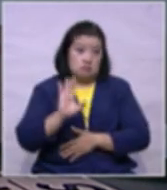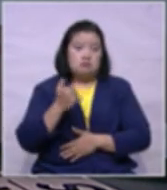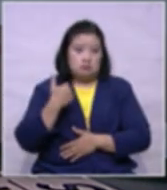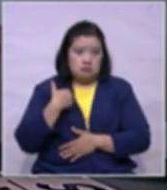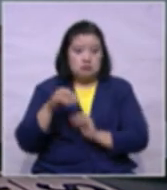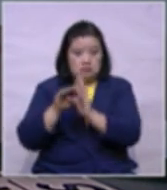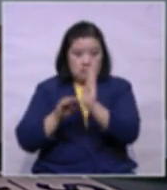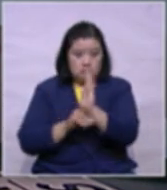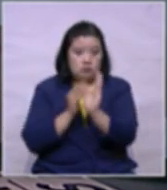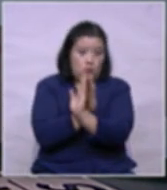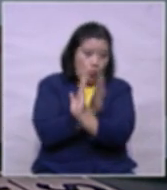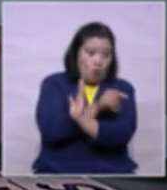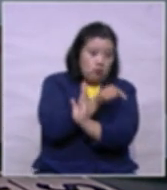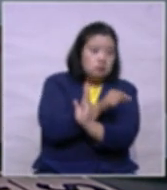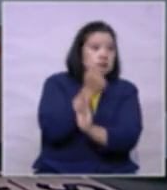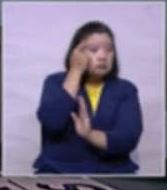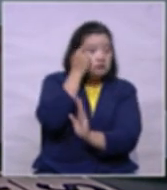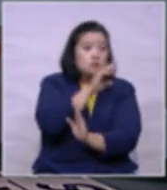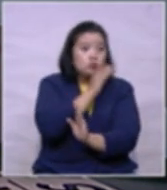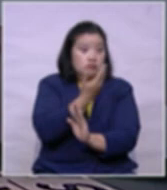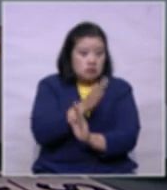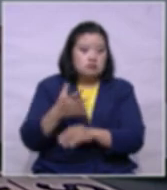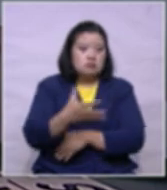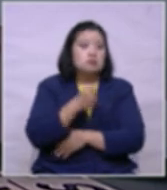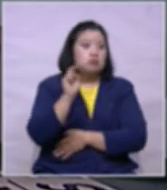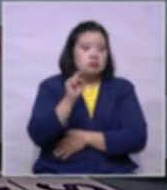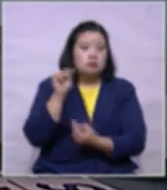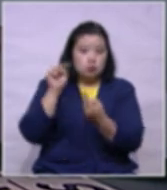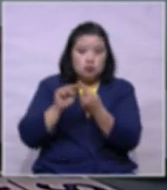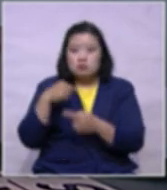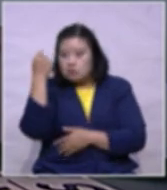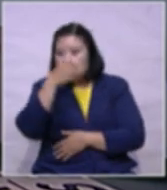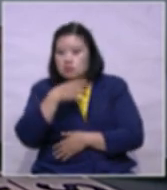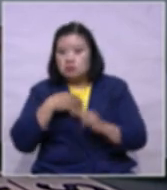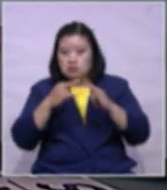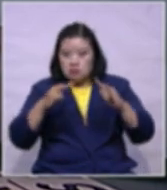การเตรียมการว่าเมื่อยึดแล้วจะทำยังไงจะล็อกเป้าใครจะอุ้มใครเข้าค่ายทหาร